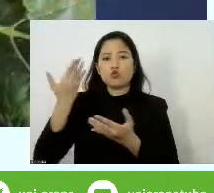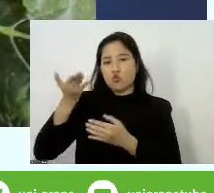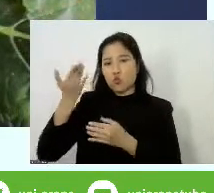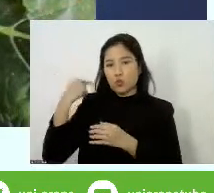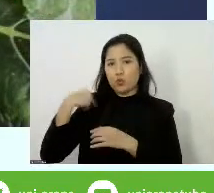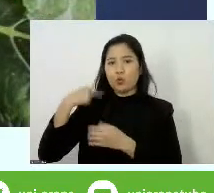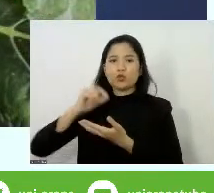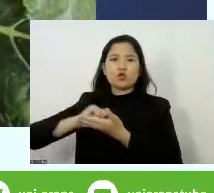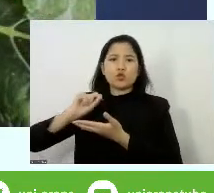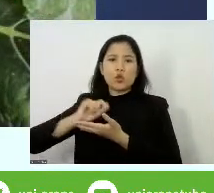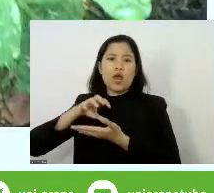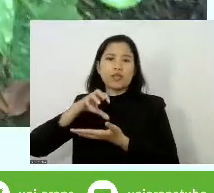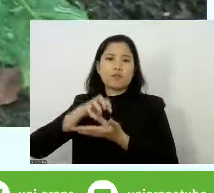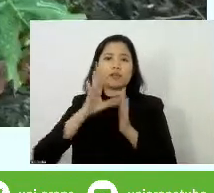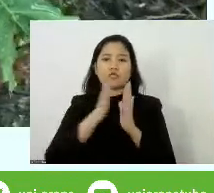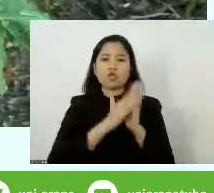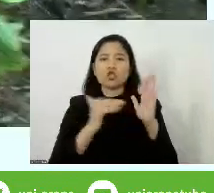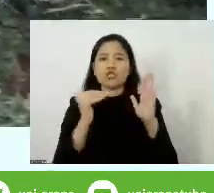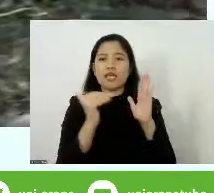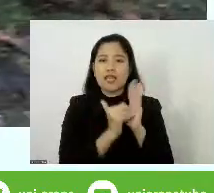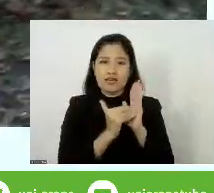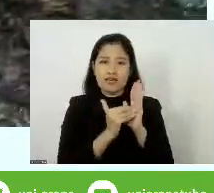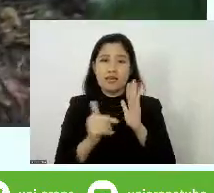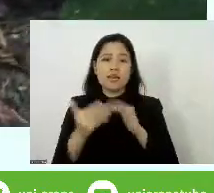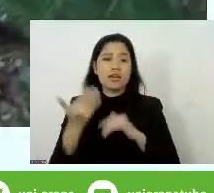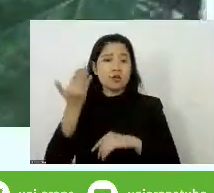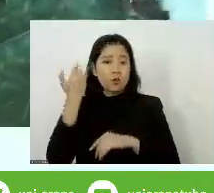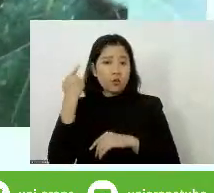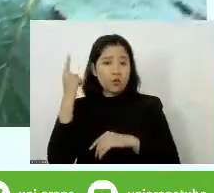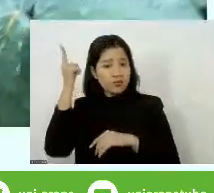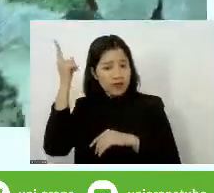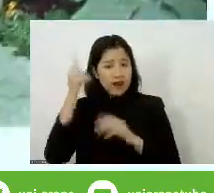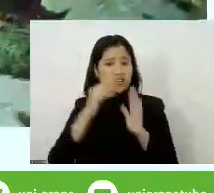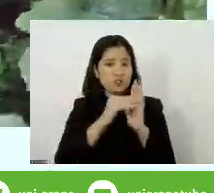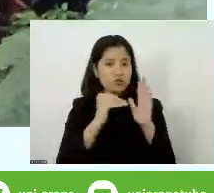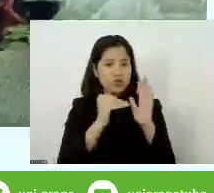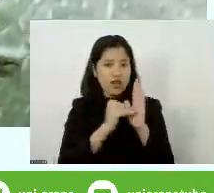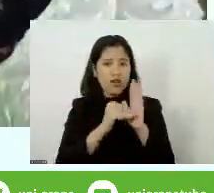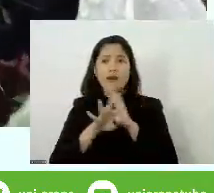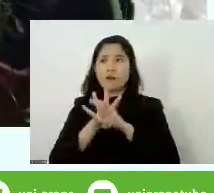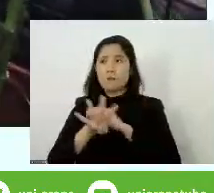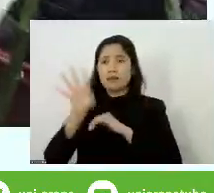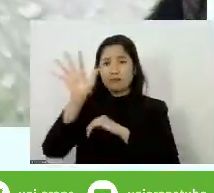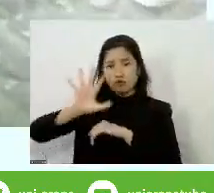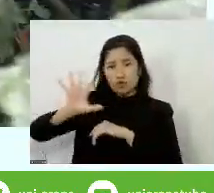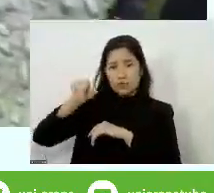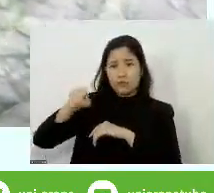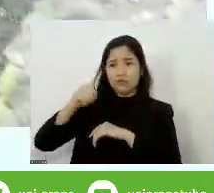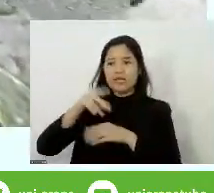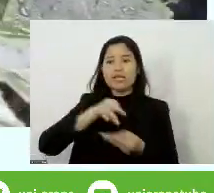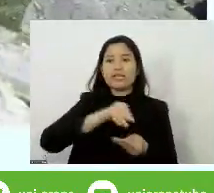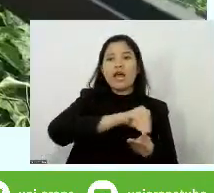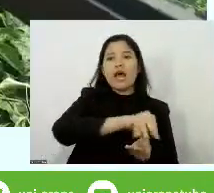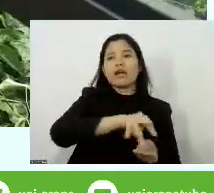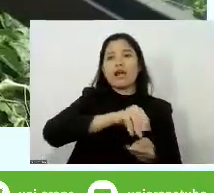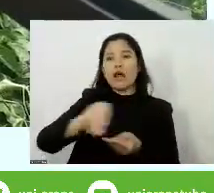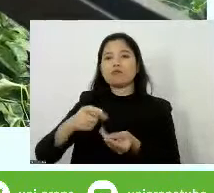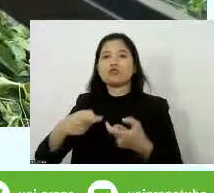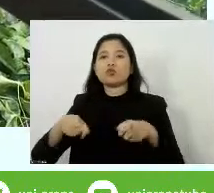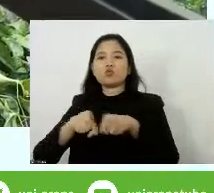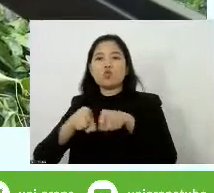sekolah diisi Land Jadi waktu disana kan karena empat musim Jadi kami menanam sesuai dengan musimnya ada musim dingin